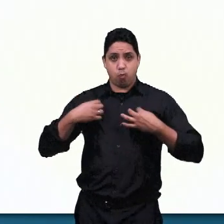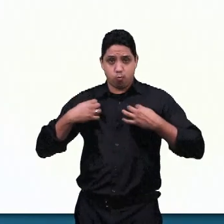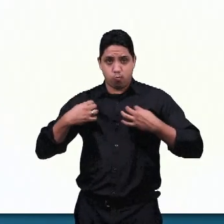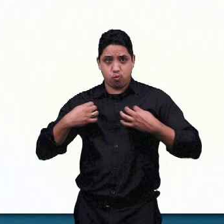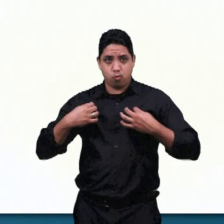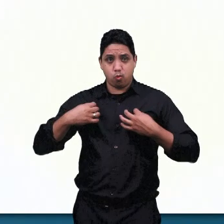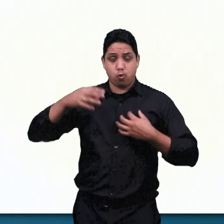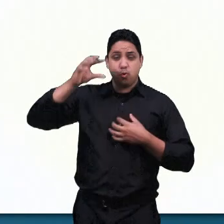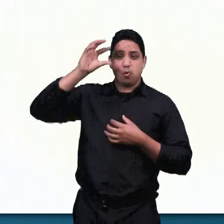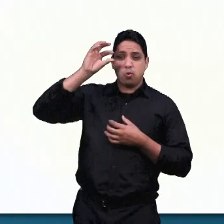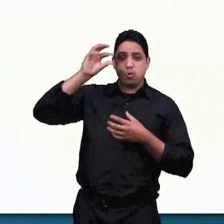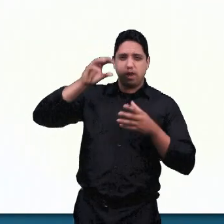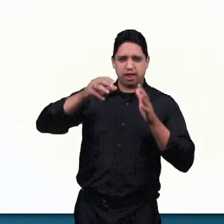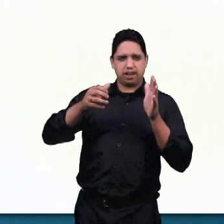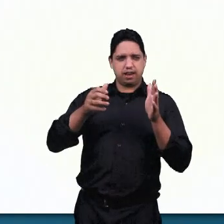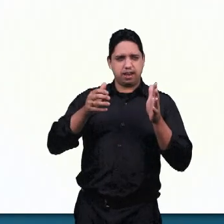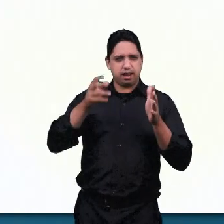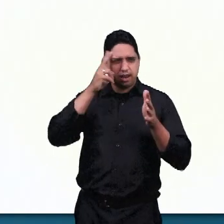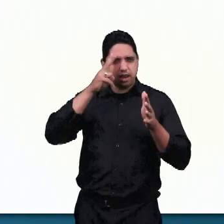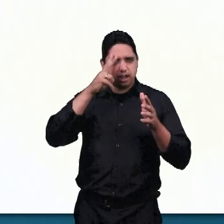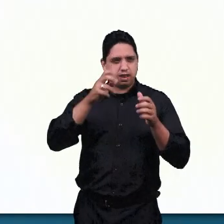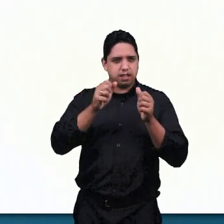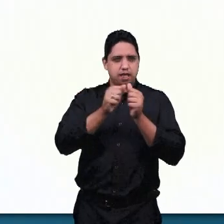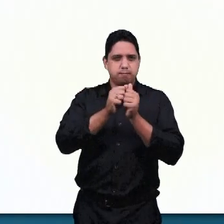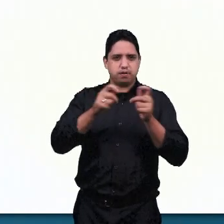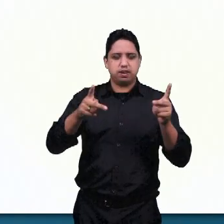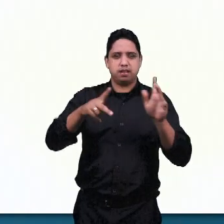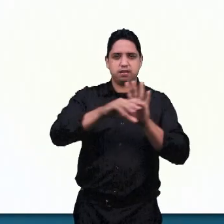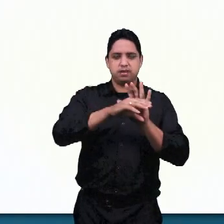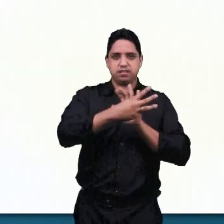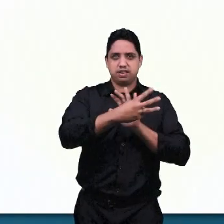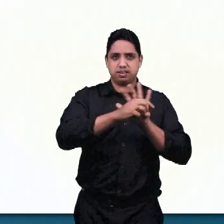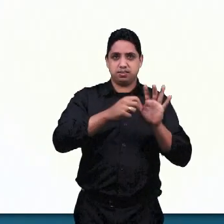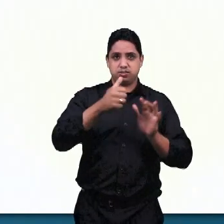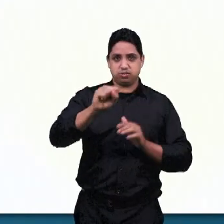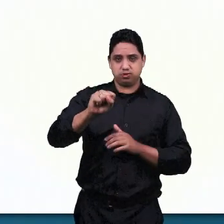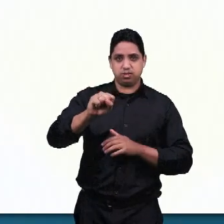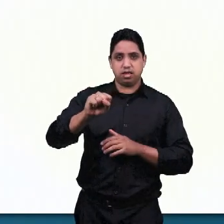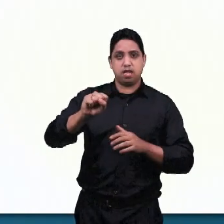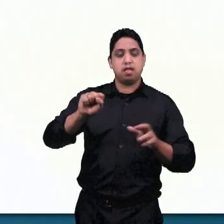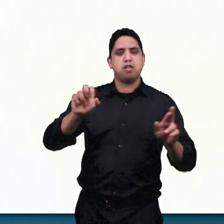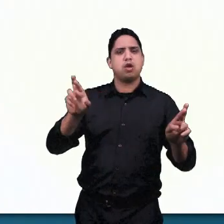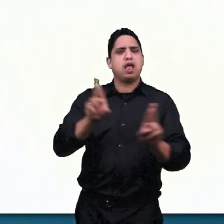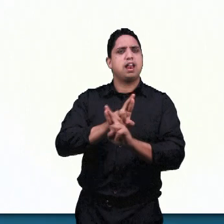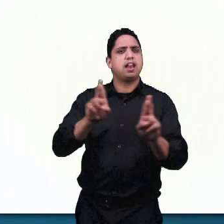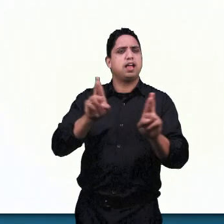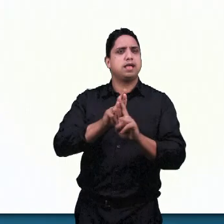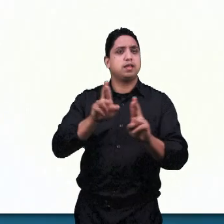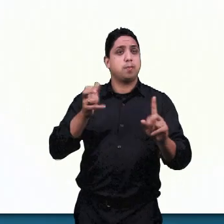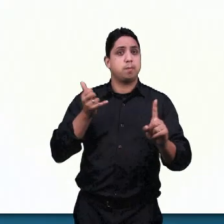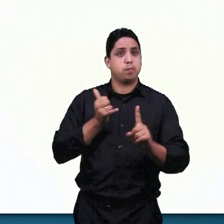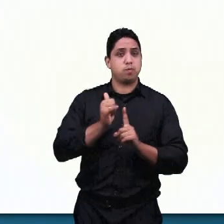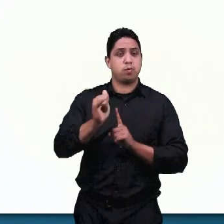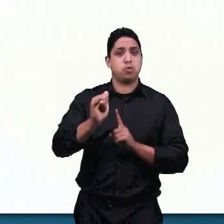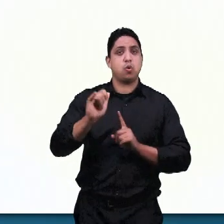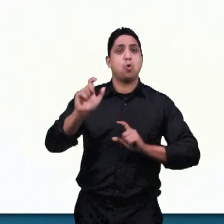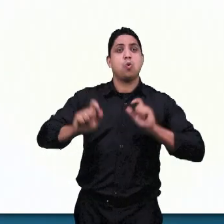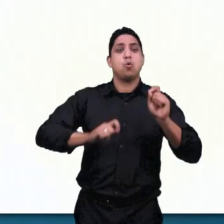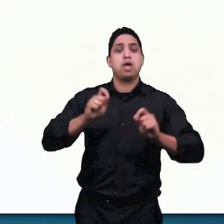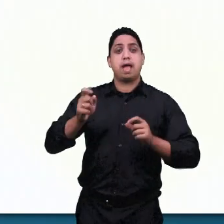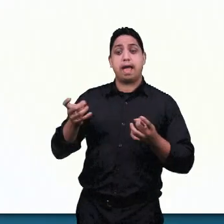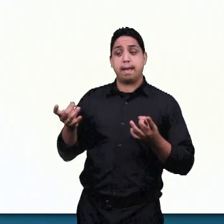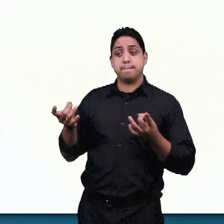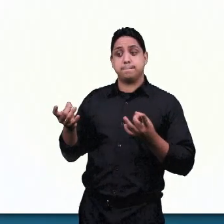trouve en Apocalypse 3,18. Faites une association prophétique avec ceux qui est abandonné